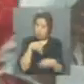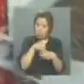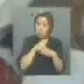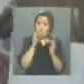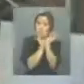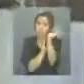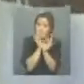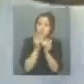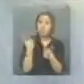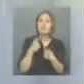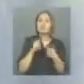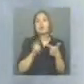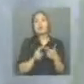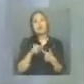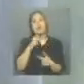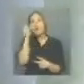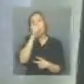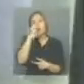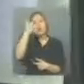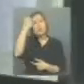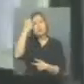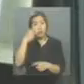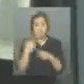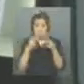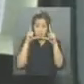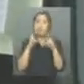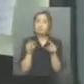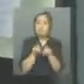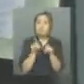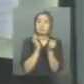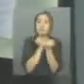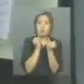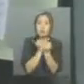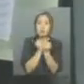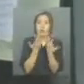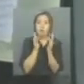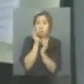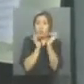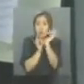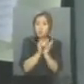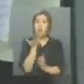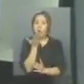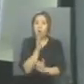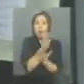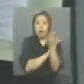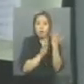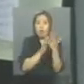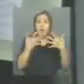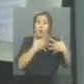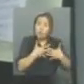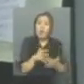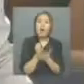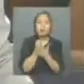งวินนี่เป็นอย่างดีส่วนโบสถ์แห่งหนึ่งในนครลอสแองเจลิสได้เรียกร้องให้โบสถ์ทั่วประเทศสวดไว้อาลัยแก่นักร้องดังด้ว